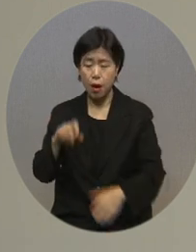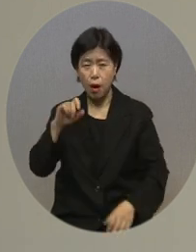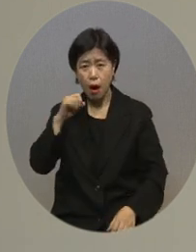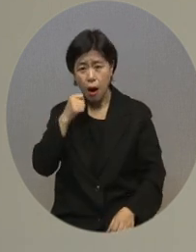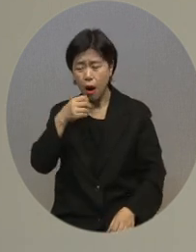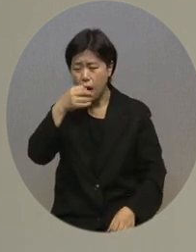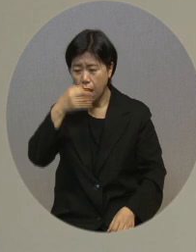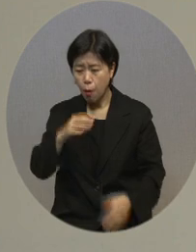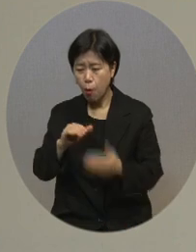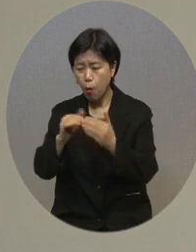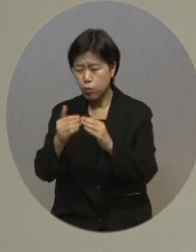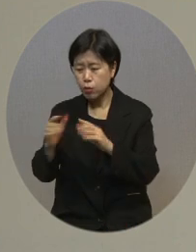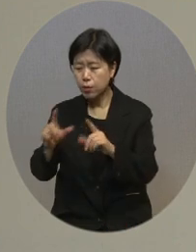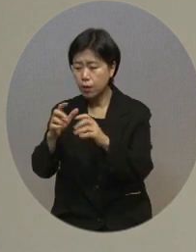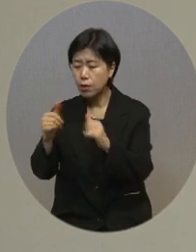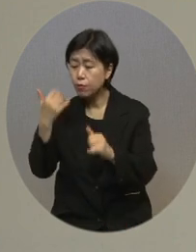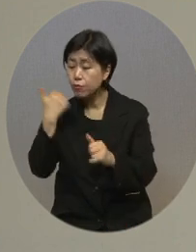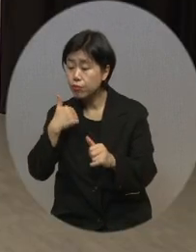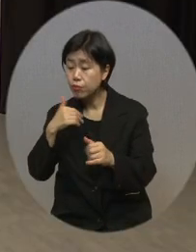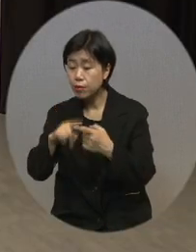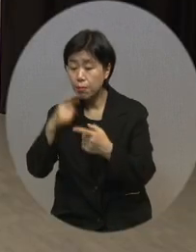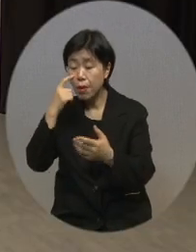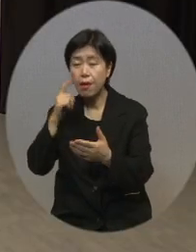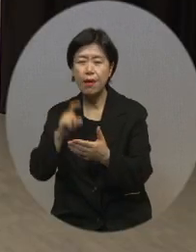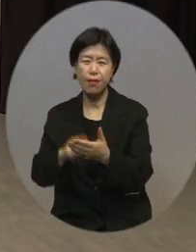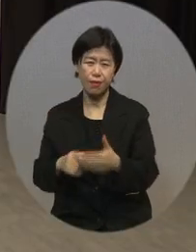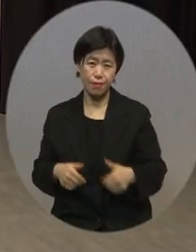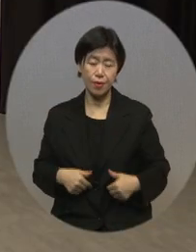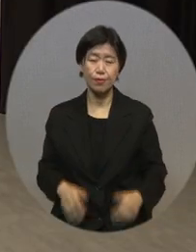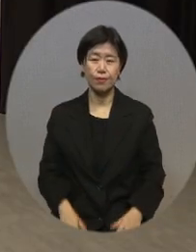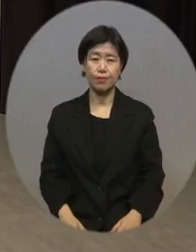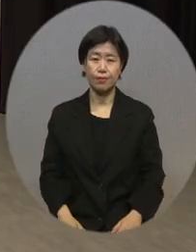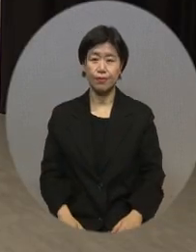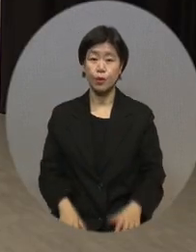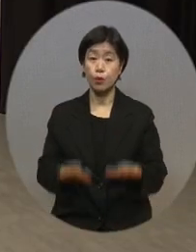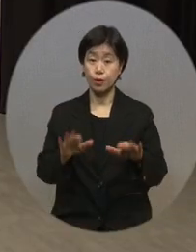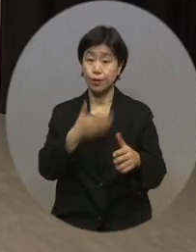계속 노력을 하려고 하고 있습니다. 오늘 아주